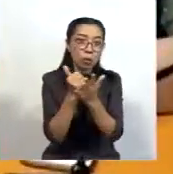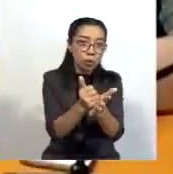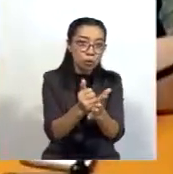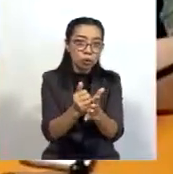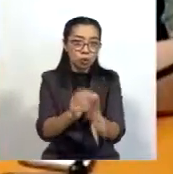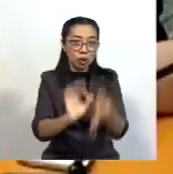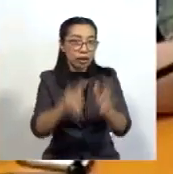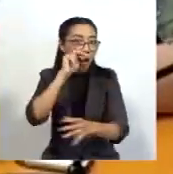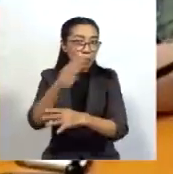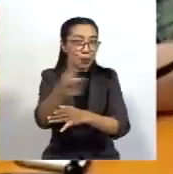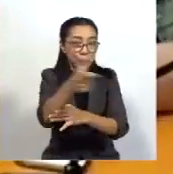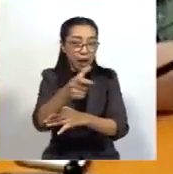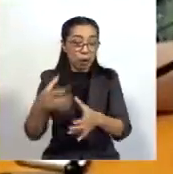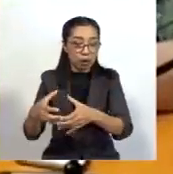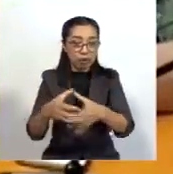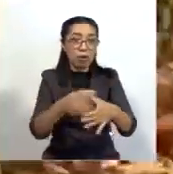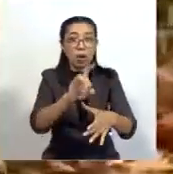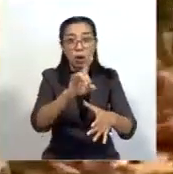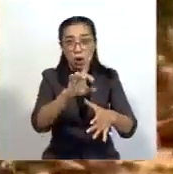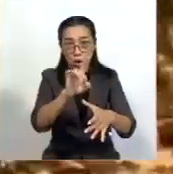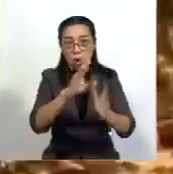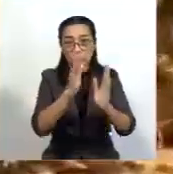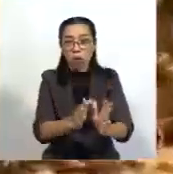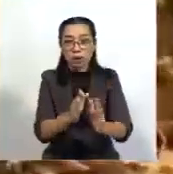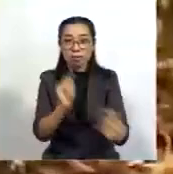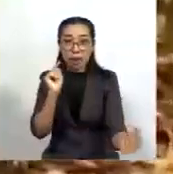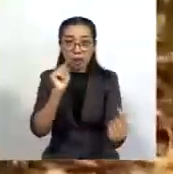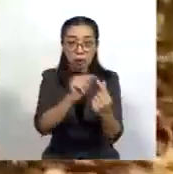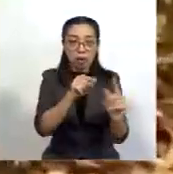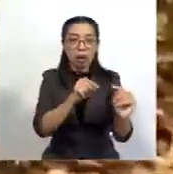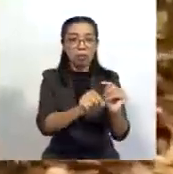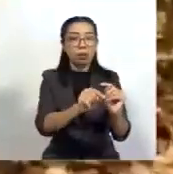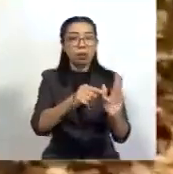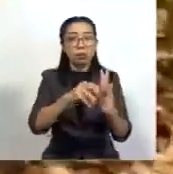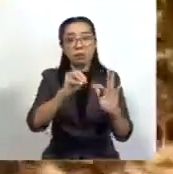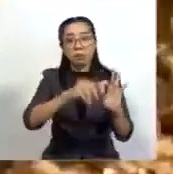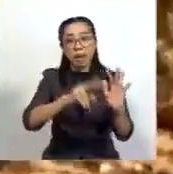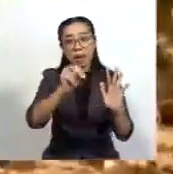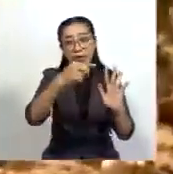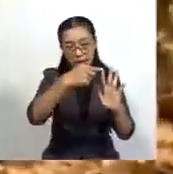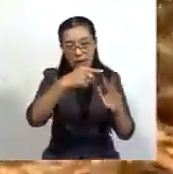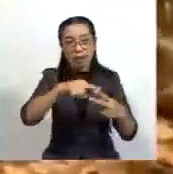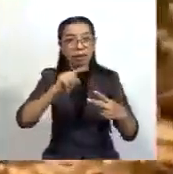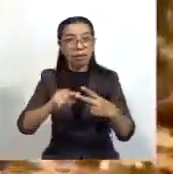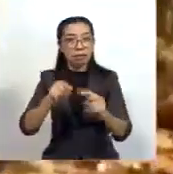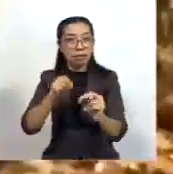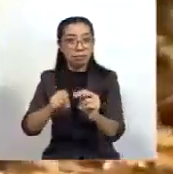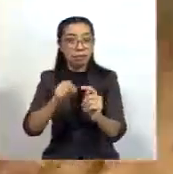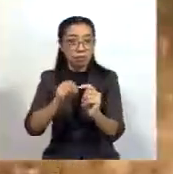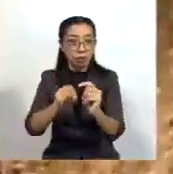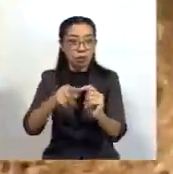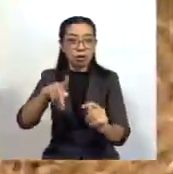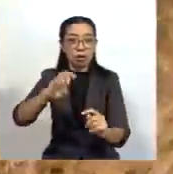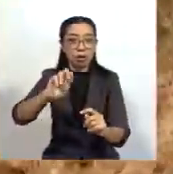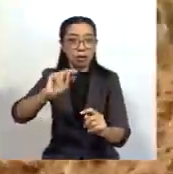ที่กว่า100นายเน้นไปในพื้นที่ตำบลแม่นะและตำบลปิงโค้งขณะเดียวกันจังหวัดเชียงใหม่